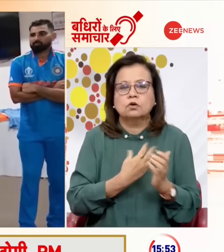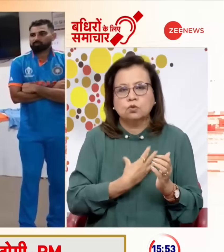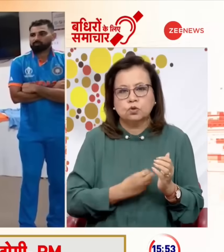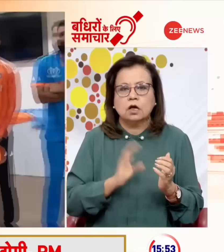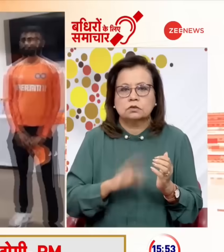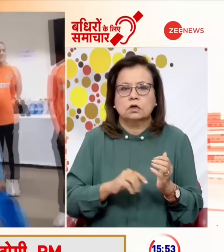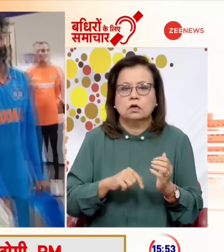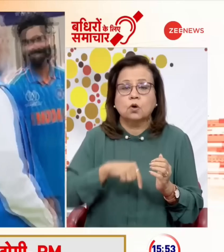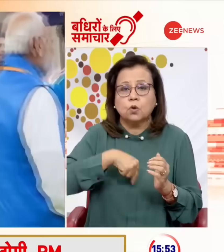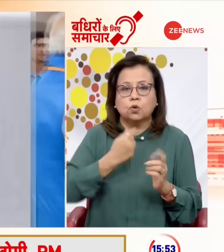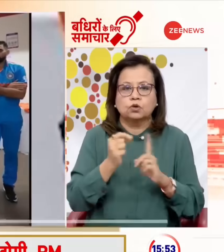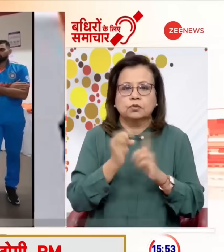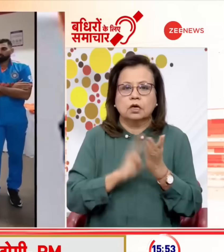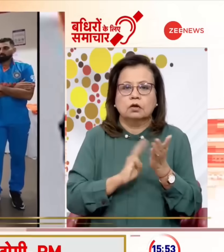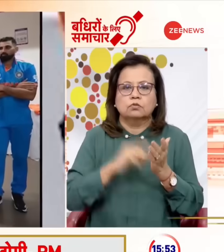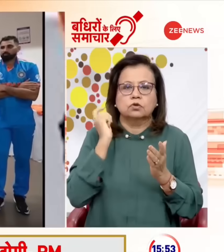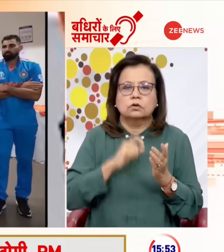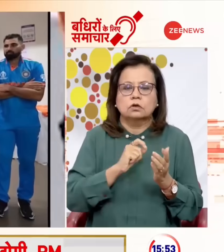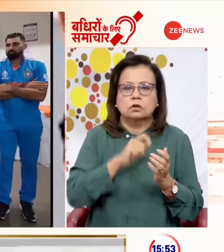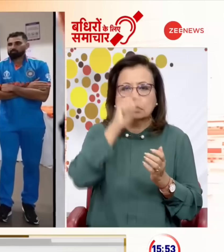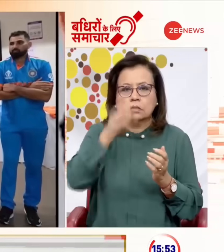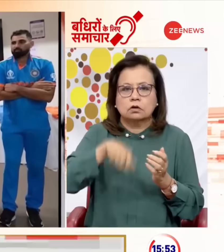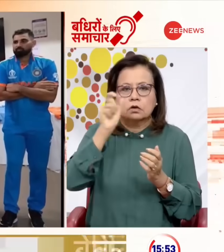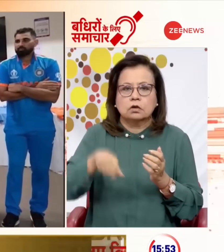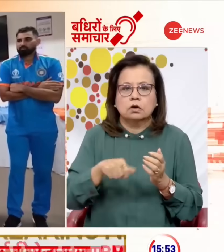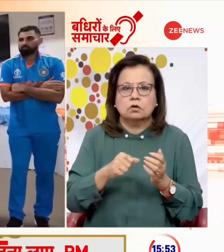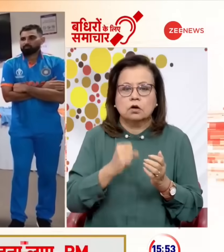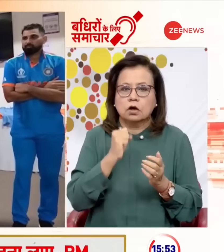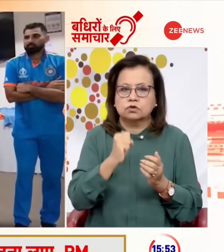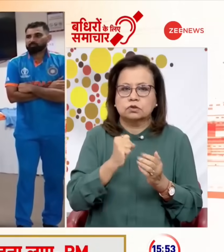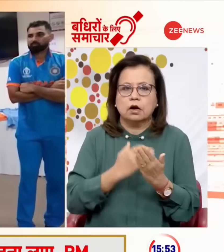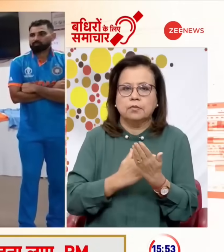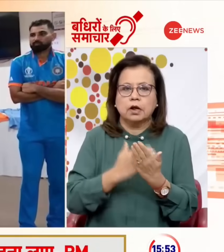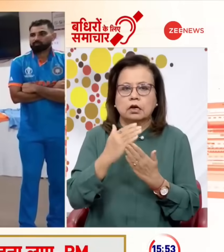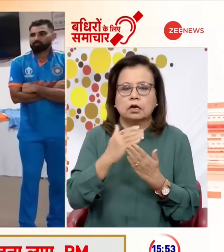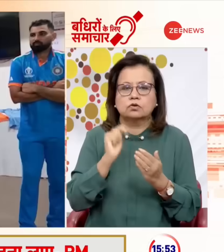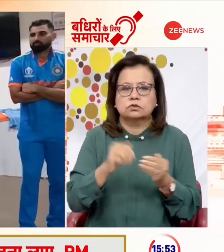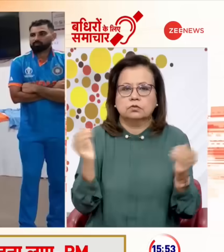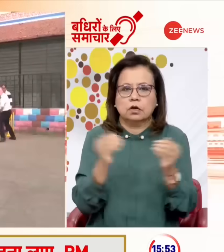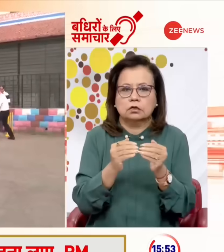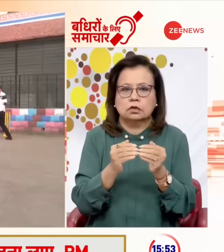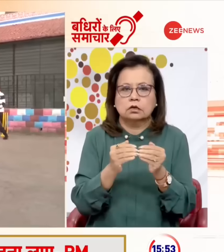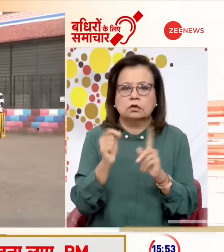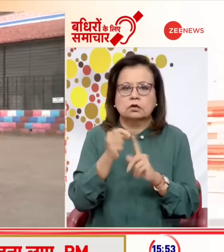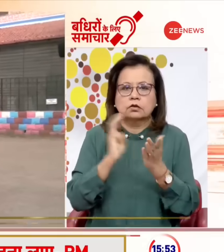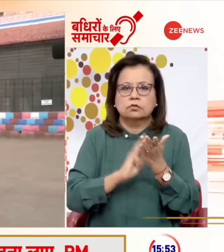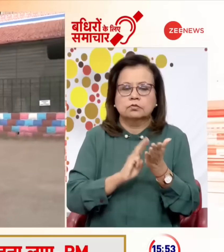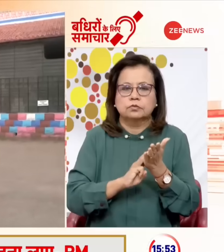है। खुद पीएम मोदी ने खिलाड़ियों का हौसला बढ़ाने के लिए उनसे मुलाकात